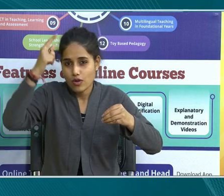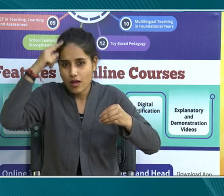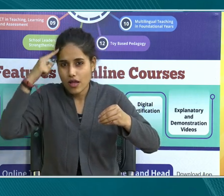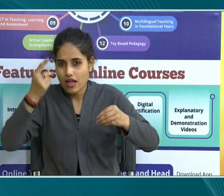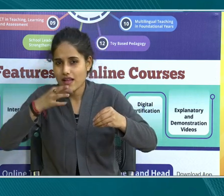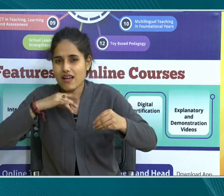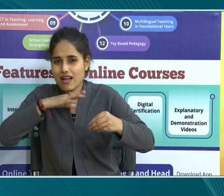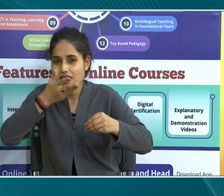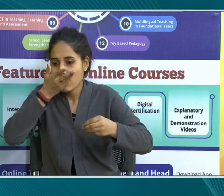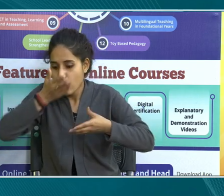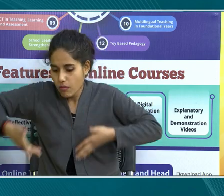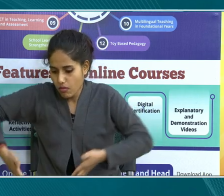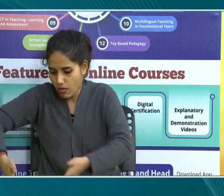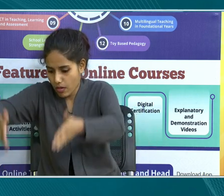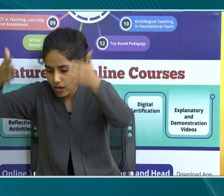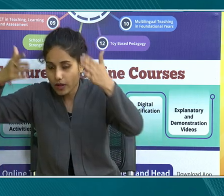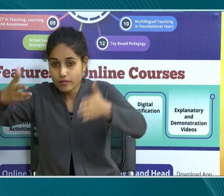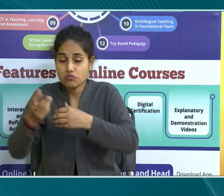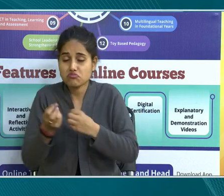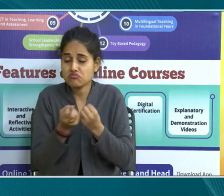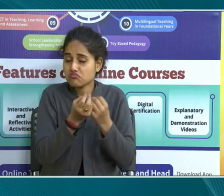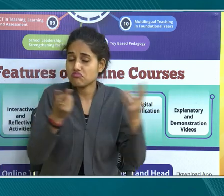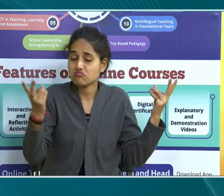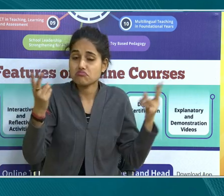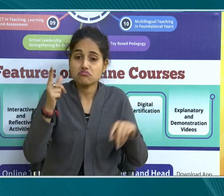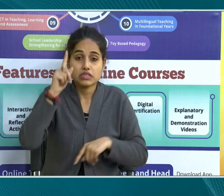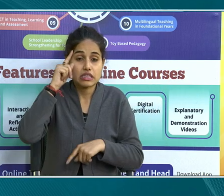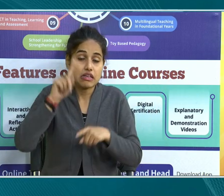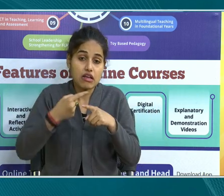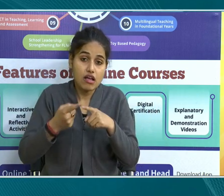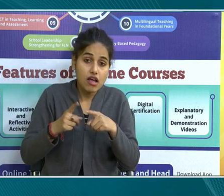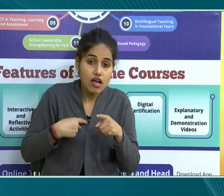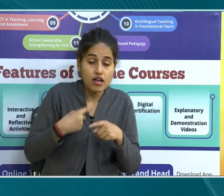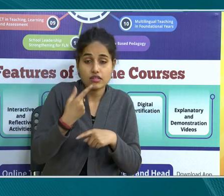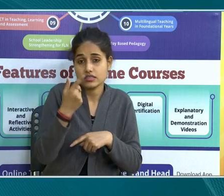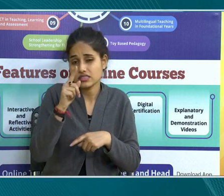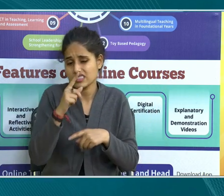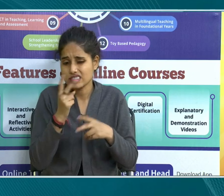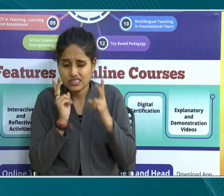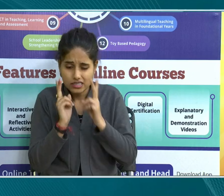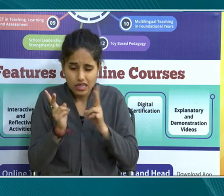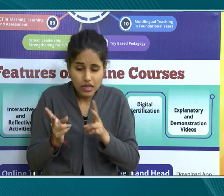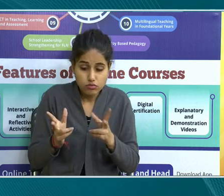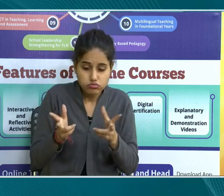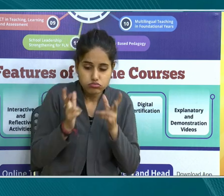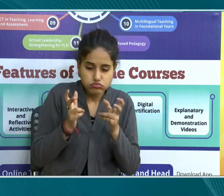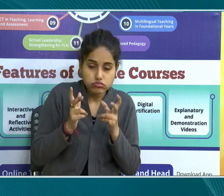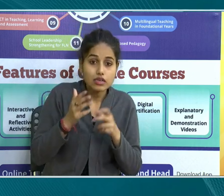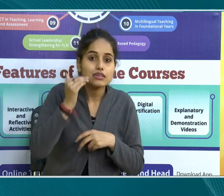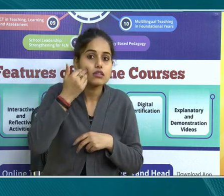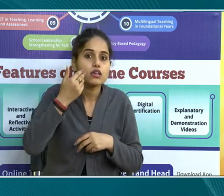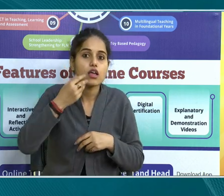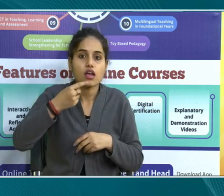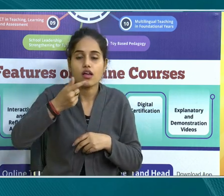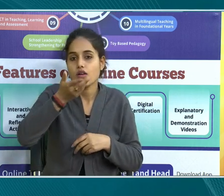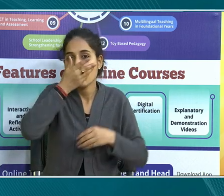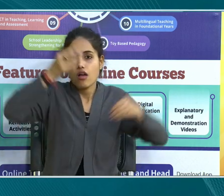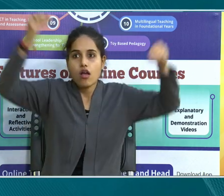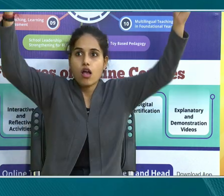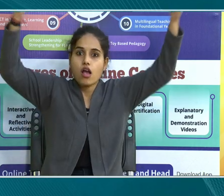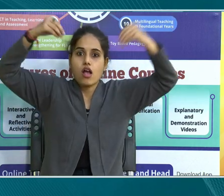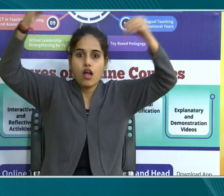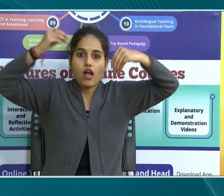बहुत बुद्धी जीवों ने इसके ओपर धियान लगाया rainwater harvesting का system बनाया यानि जब बारिश होती है चत हम clean